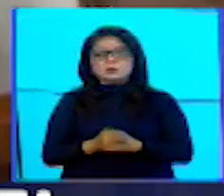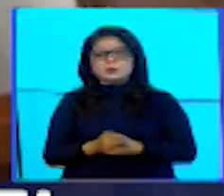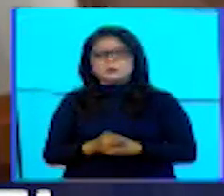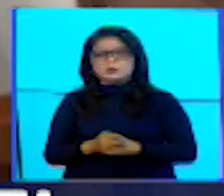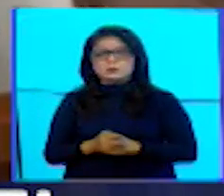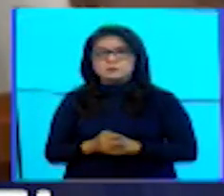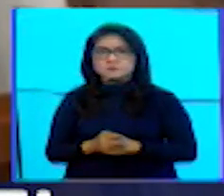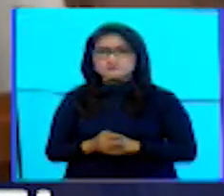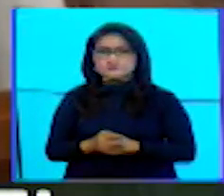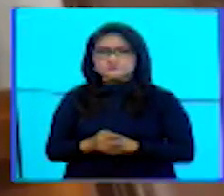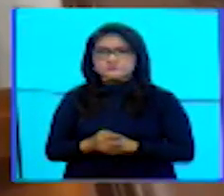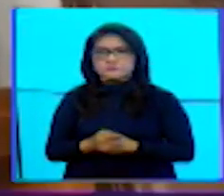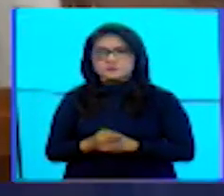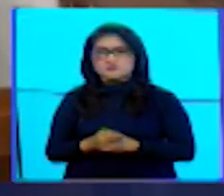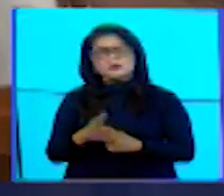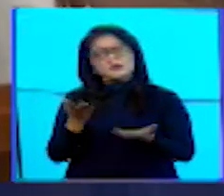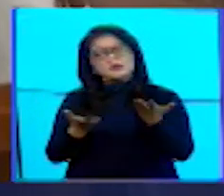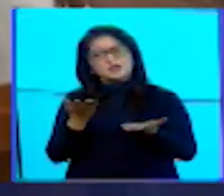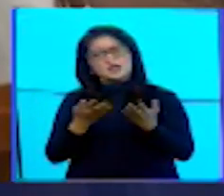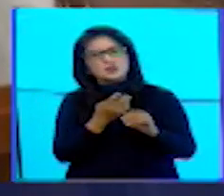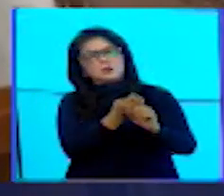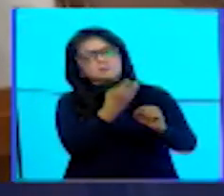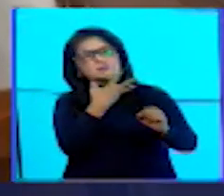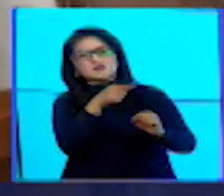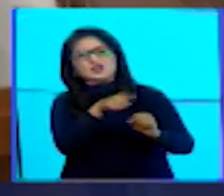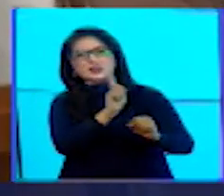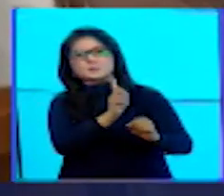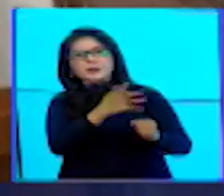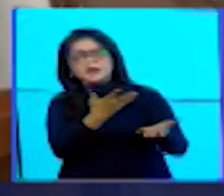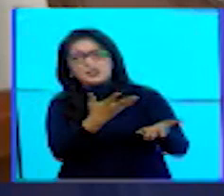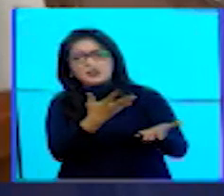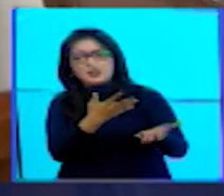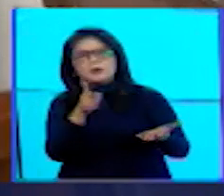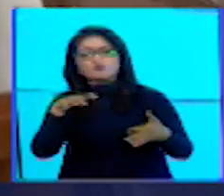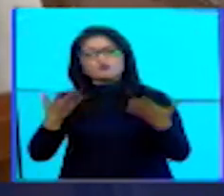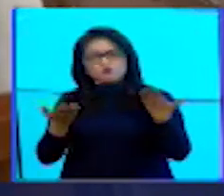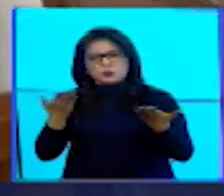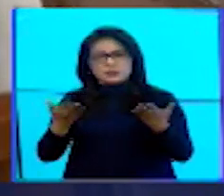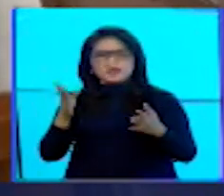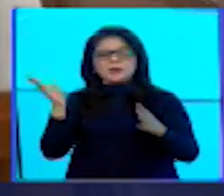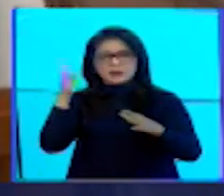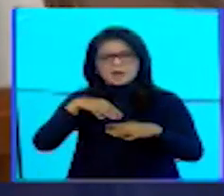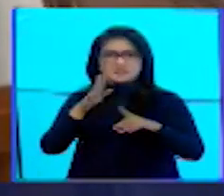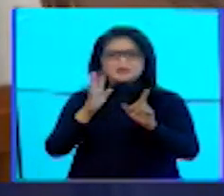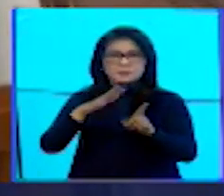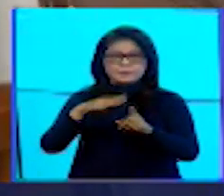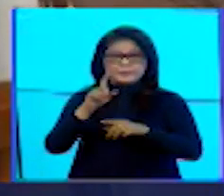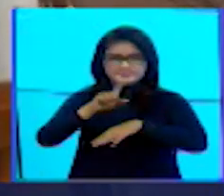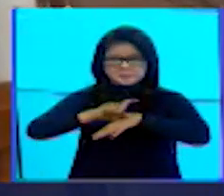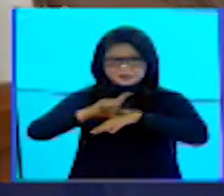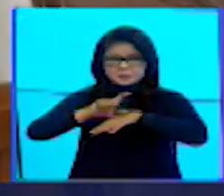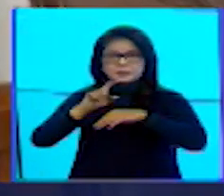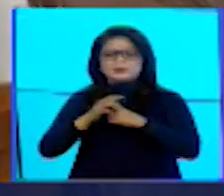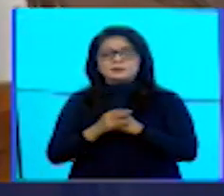Indikasi penularannya dari mana? Masih tak lihat lagi. Yang jelas itu sudah itu ada imam masjid,